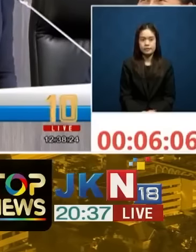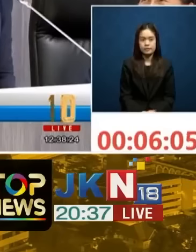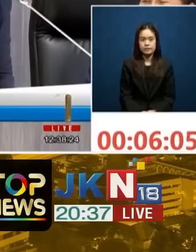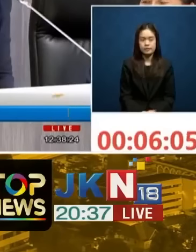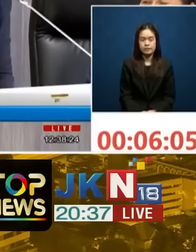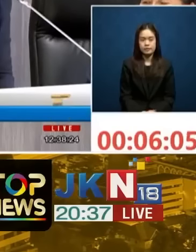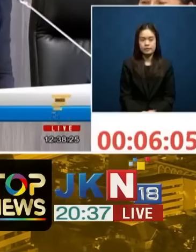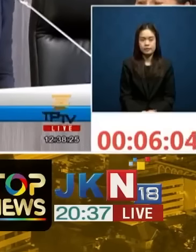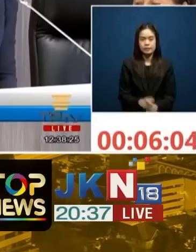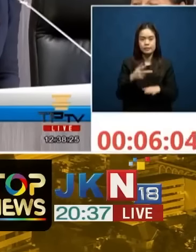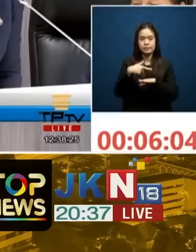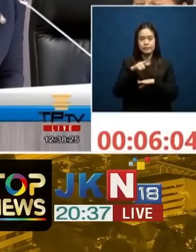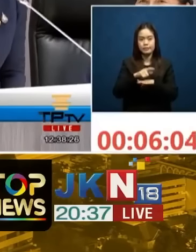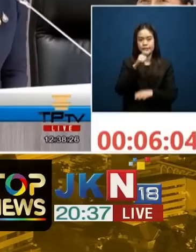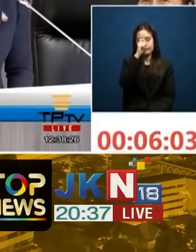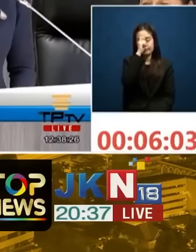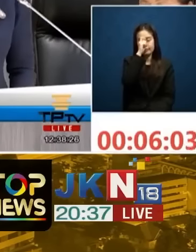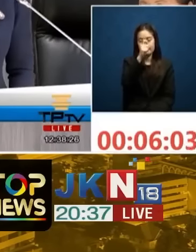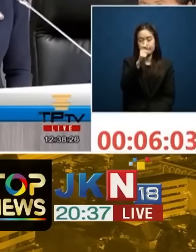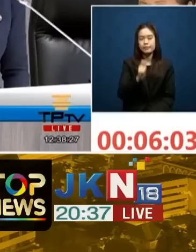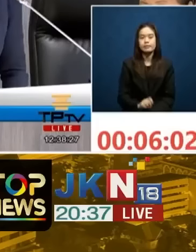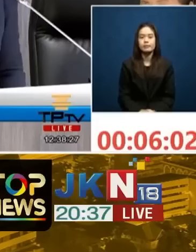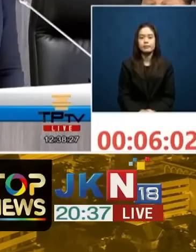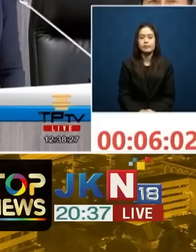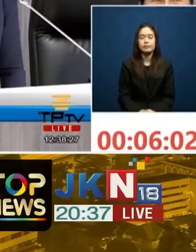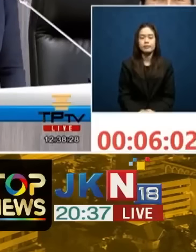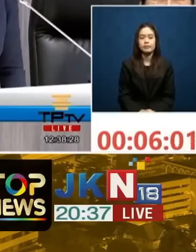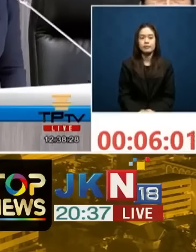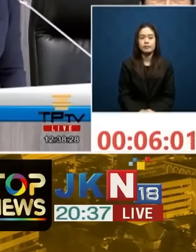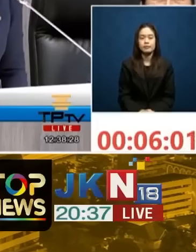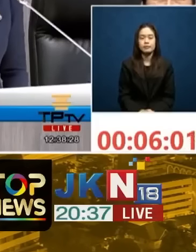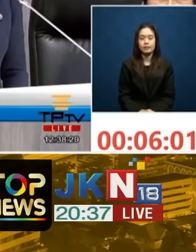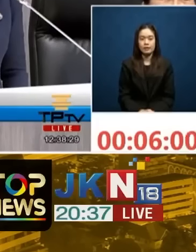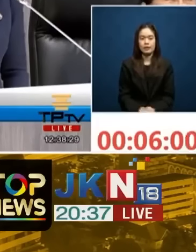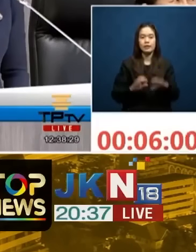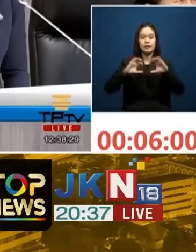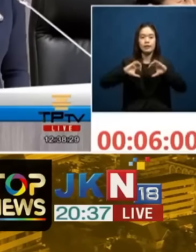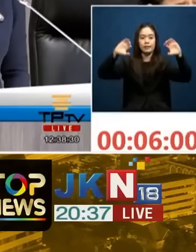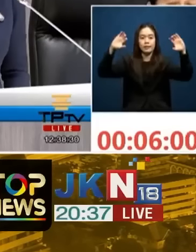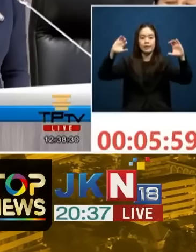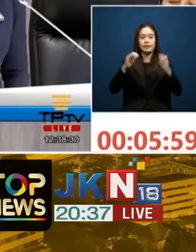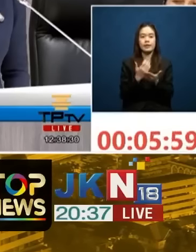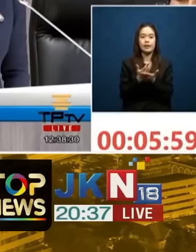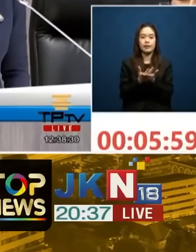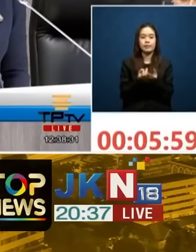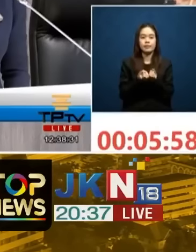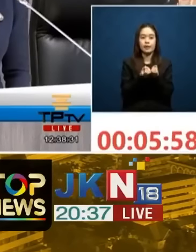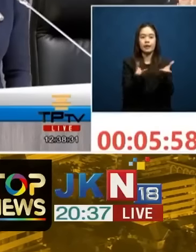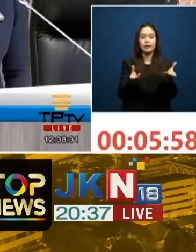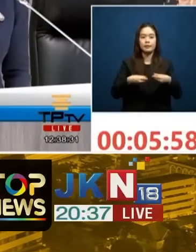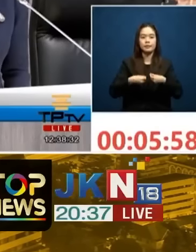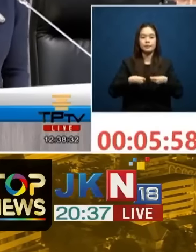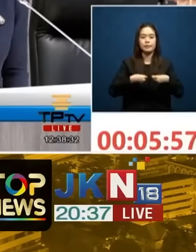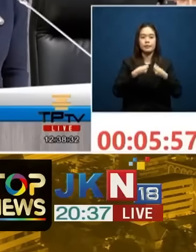อนที่คุณแดงกองมาเวลาอภิปรายเนี่ยคือเกิดตื้นตันเองท่านผู้ชมฮะเกิดตื้นตันเ